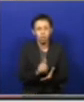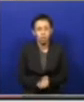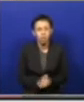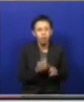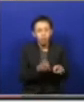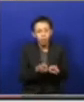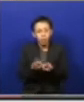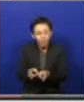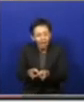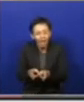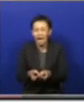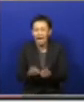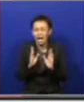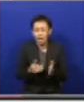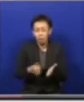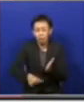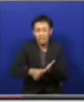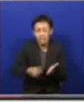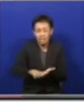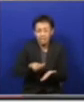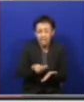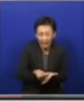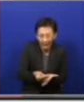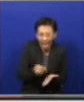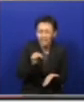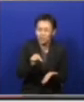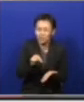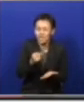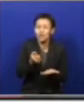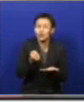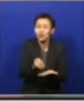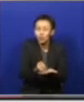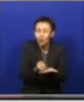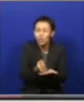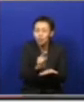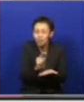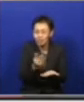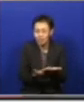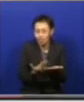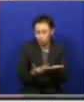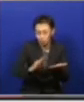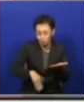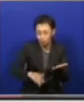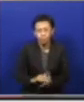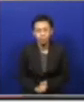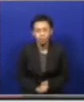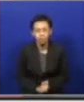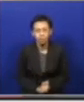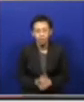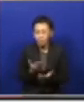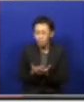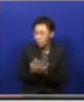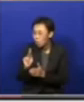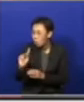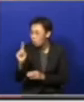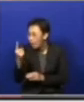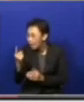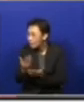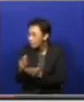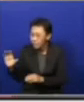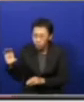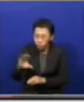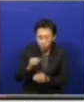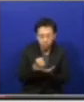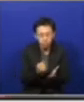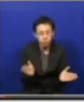น้อยๆที่ท่านสามารถทำได้ส่วนระยะยาวเนี่ยยังไงก็ตามท่านก็คงจะต้องหาแหล่งทุนใหม่ๆให้กับ SME